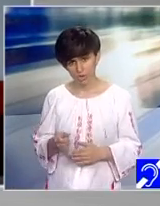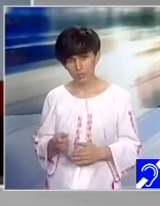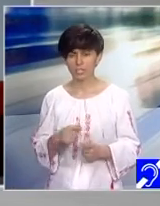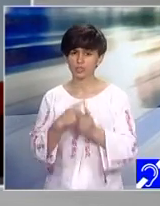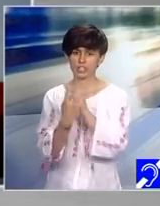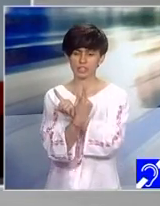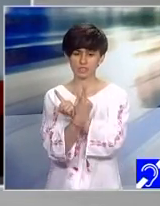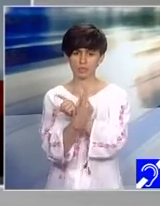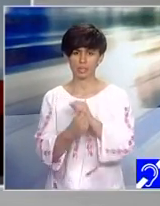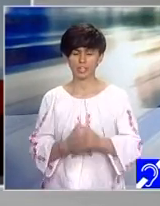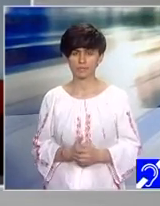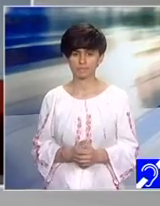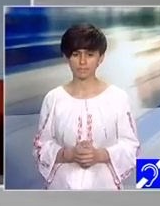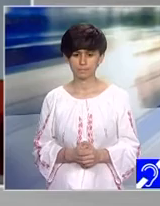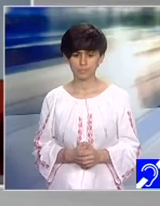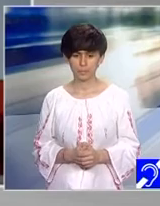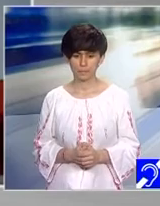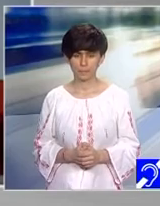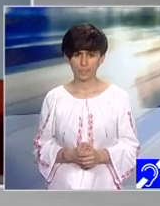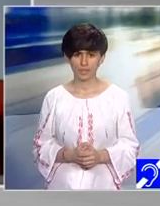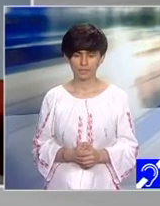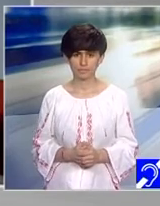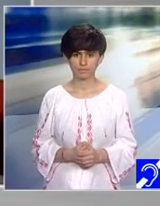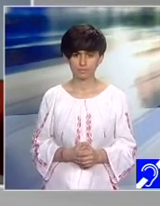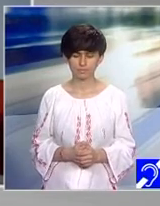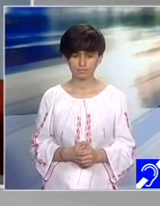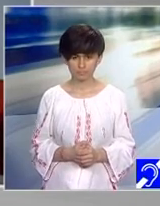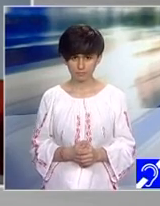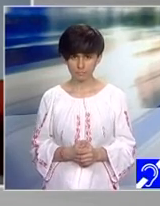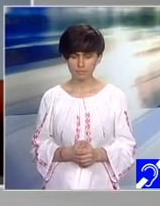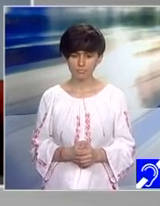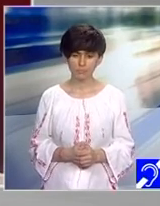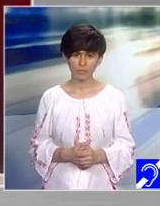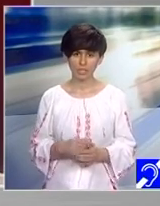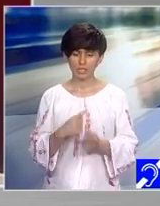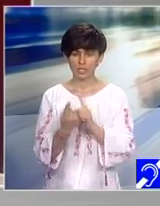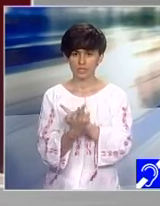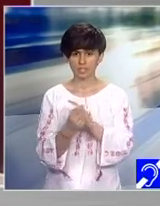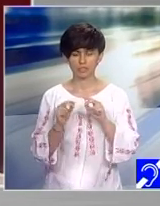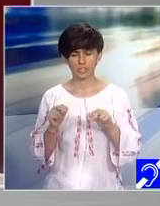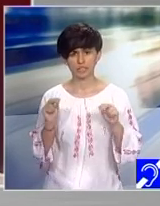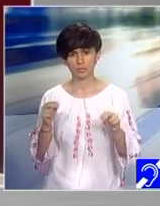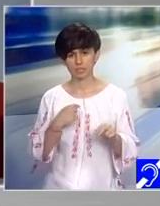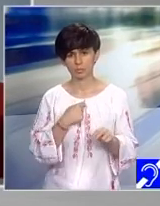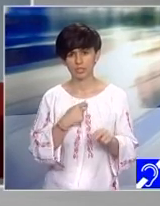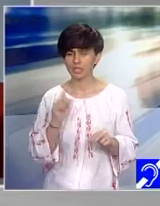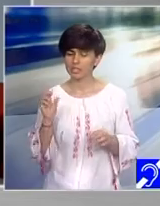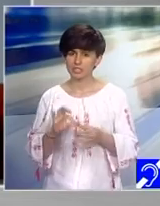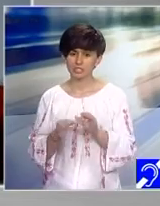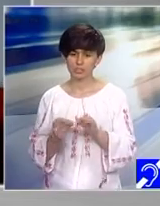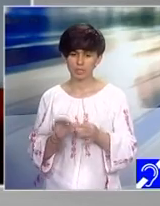și de reformă. Evit cumva cuvântul de reformă a învățământului. De ce? Pentru că s-ar putea să nu mai însemne